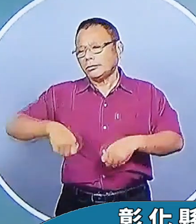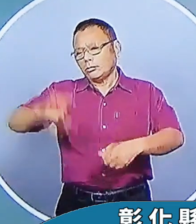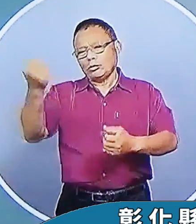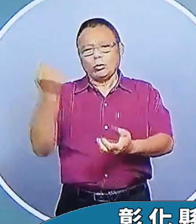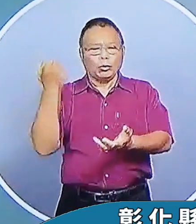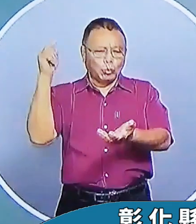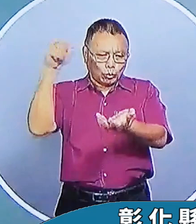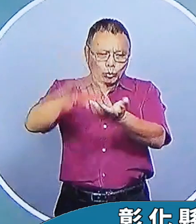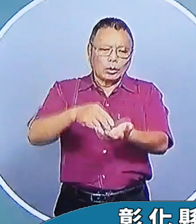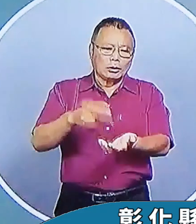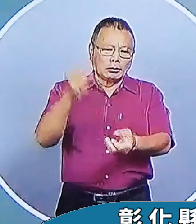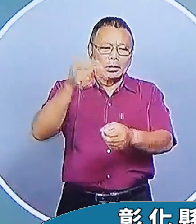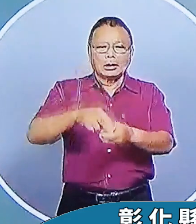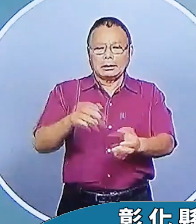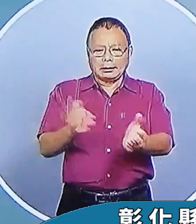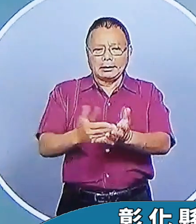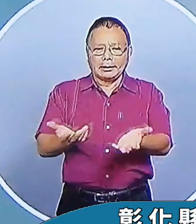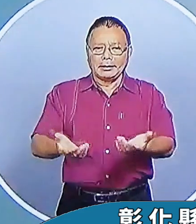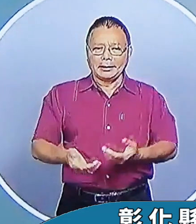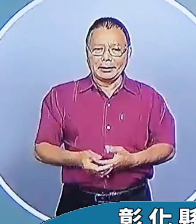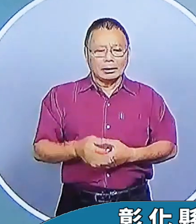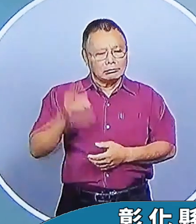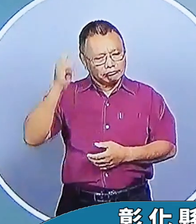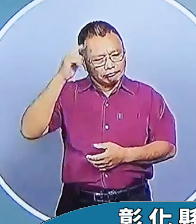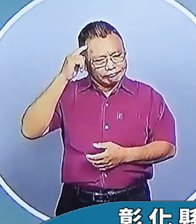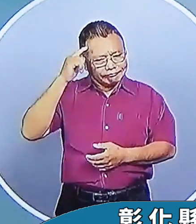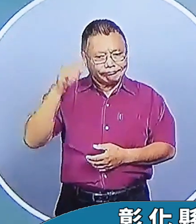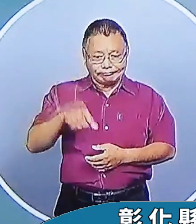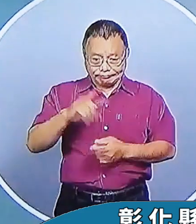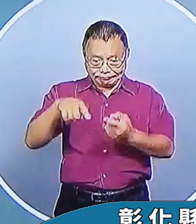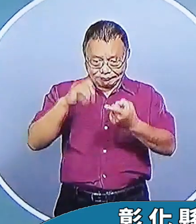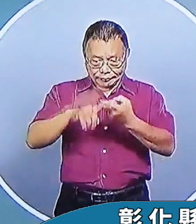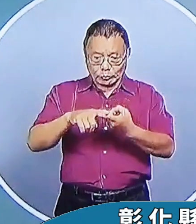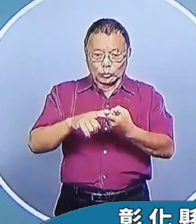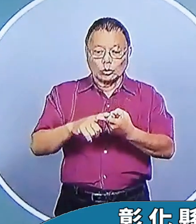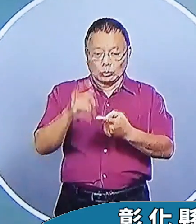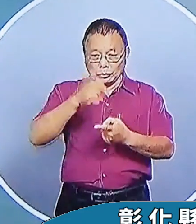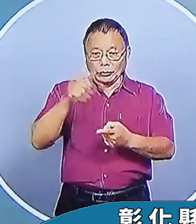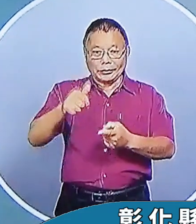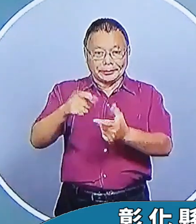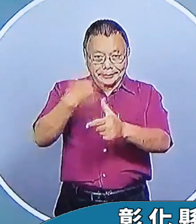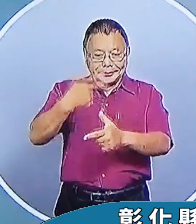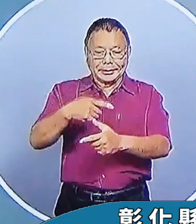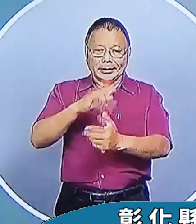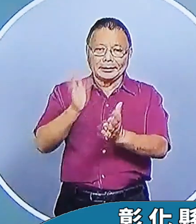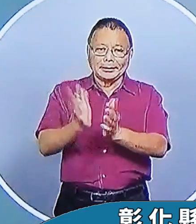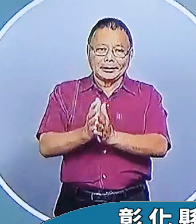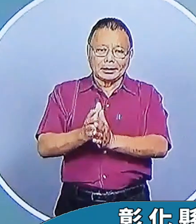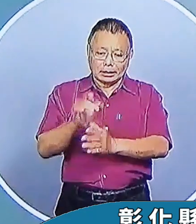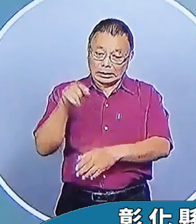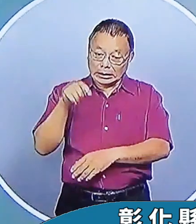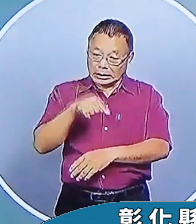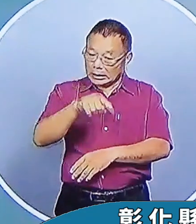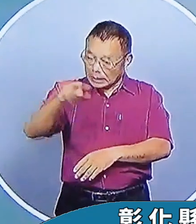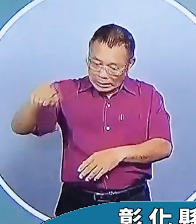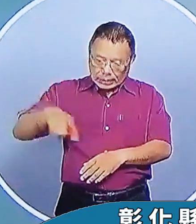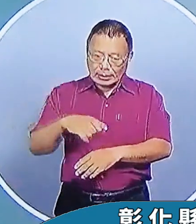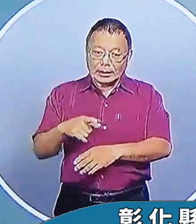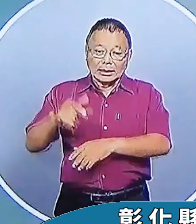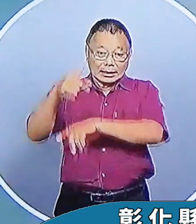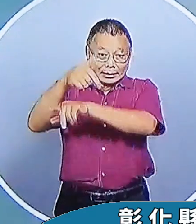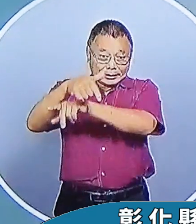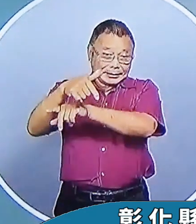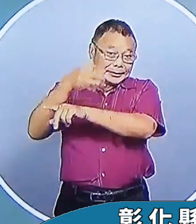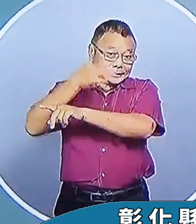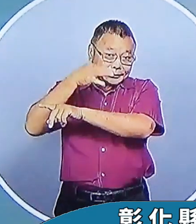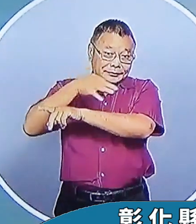就到我的目的地啊。所以我一只认为讲，咱应该是爱优先，好来哦，甲所有咱的南彰